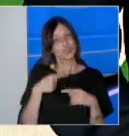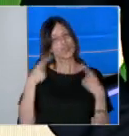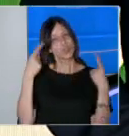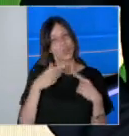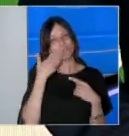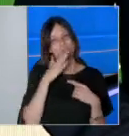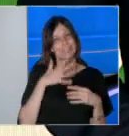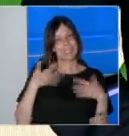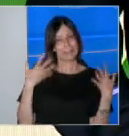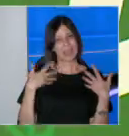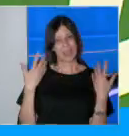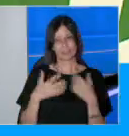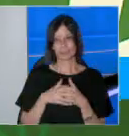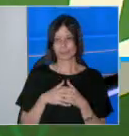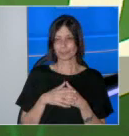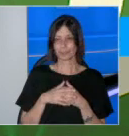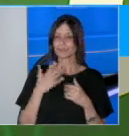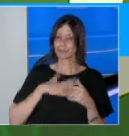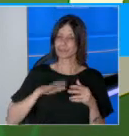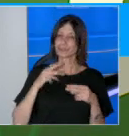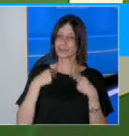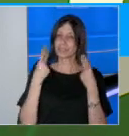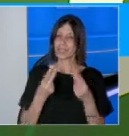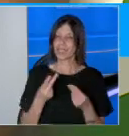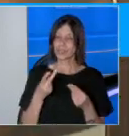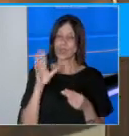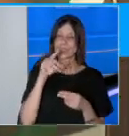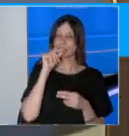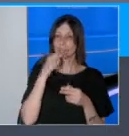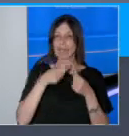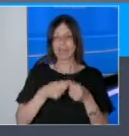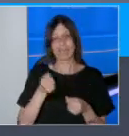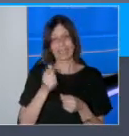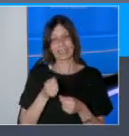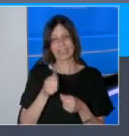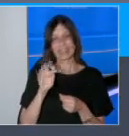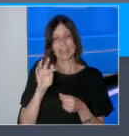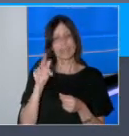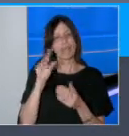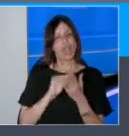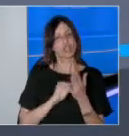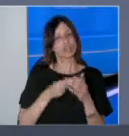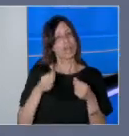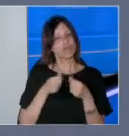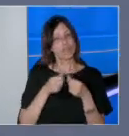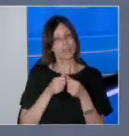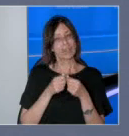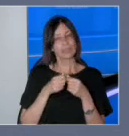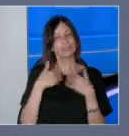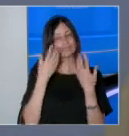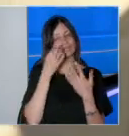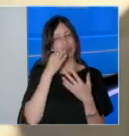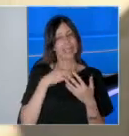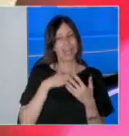ירושלים שמח. יום ירושלים שמח. אנחנו רוצים לחזור לעוד קצת ציוצים. חבר הכנסת אחמד טיבי מהרשימה המשותפת הפנה את תשומת לב העוקבים